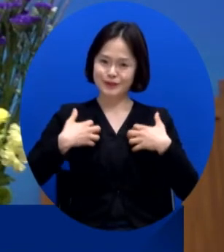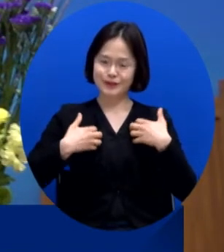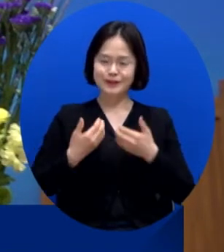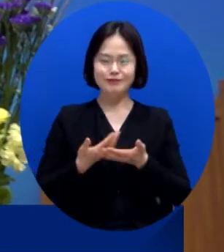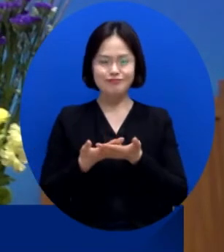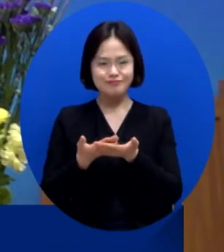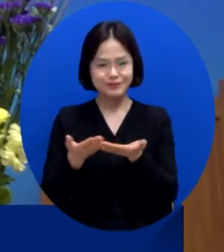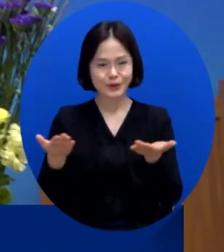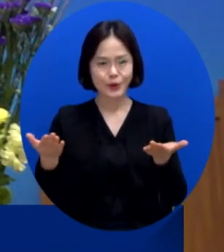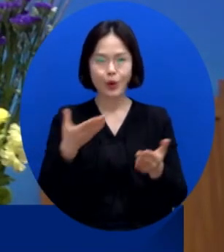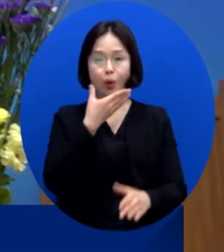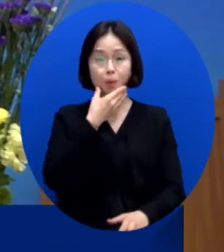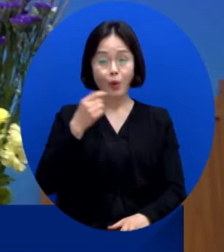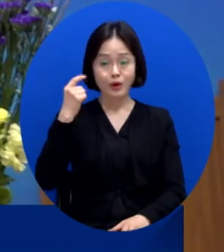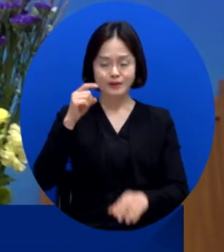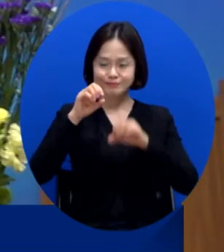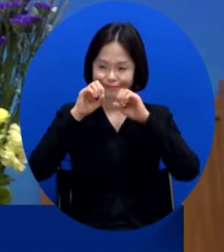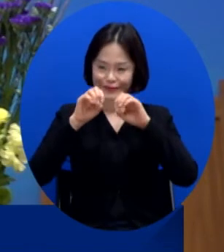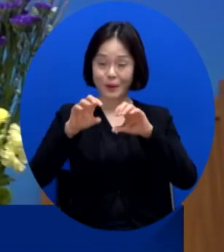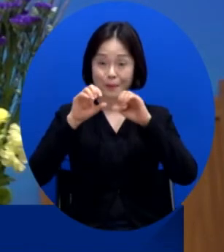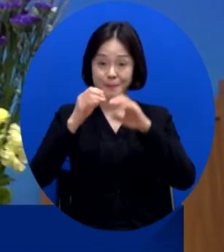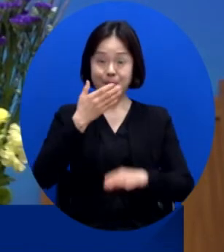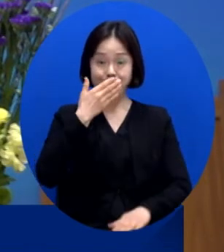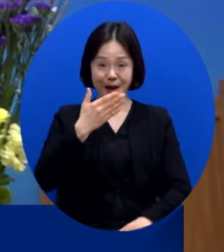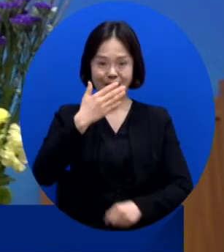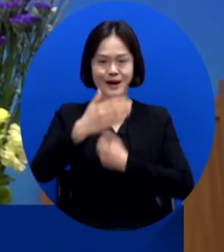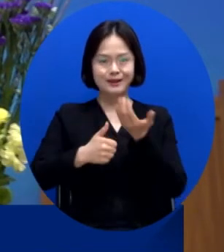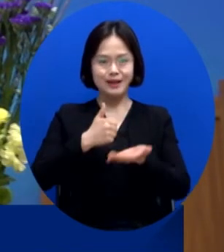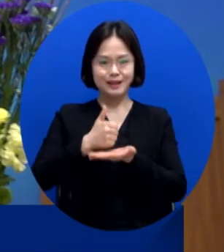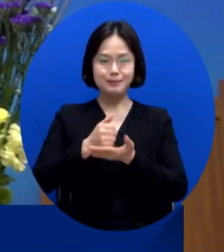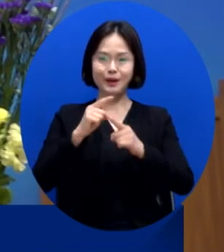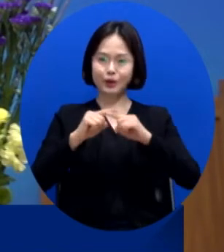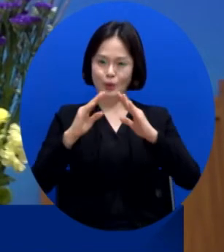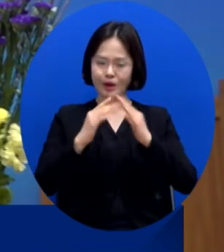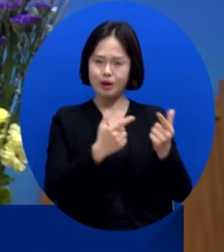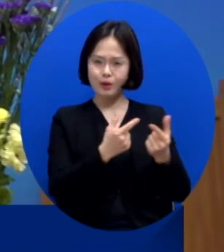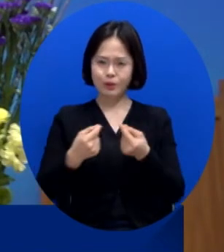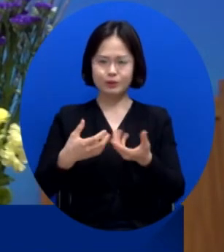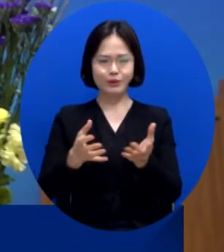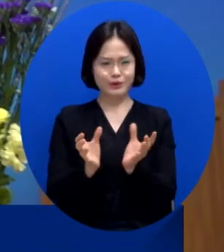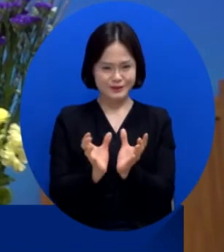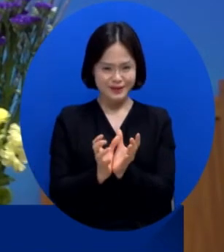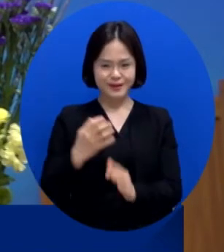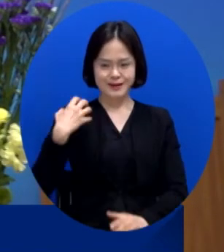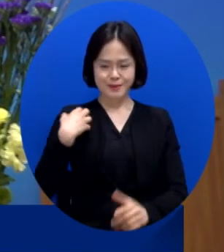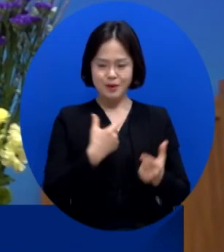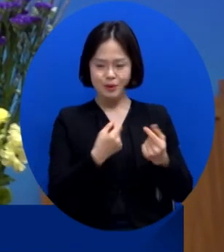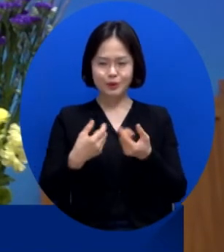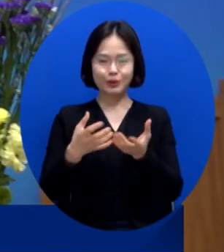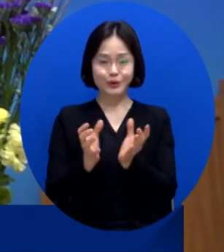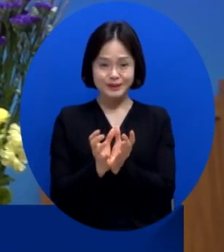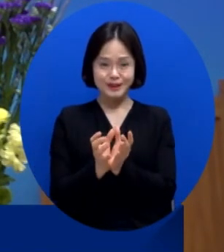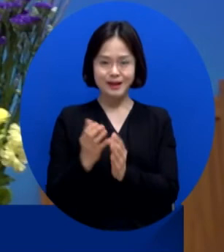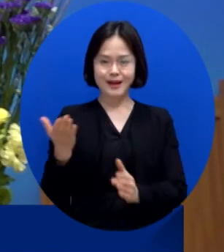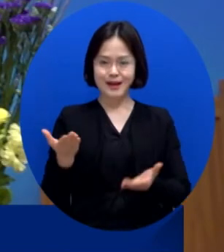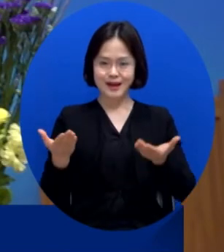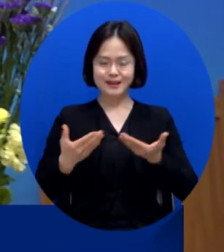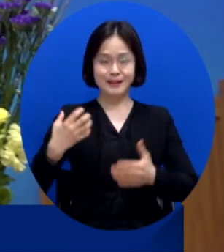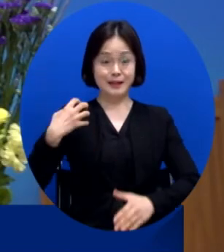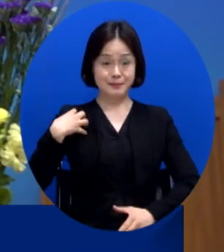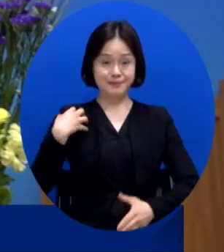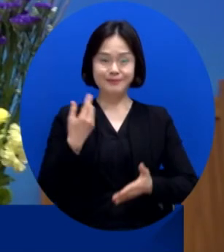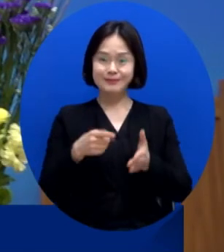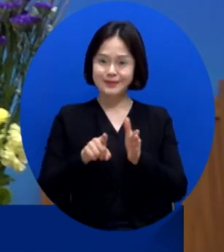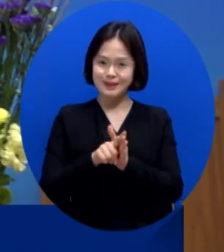복음을 전파할 수 있는 그런 하나님의 교회 공동체와 4명 공동체로서의 그런 일들을 잘 감당해 갈 수 있도록